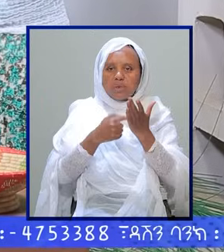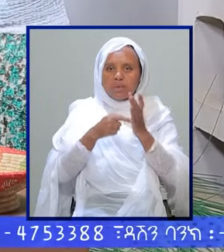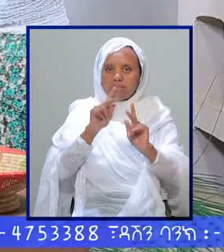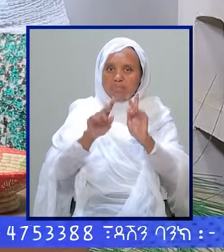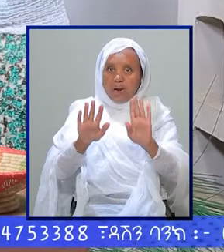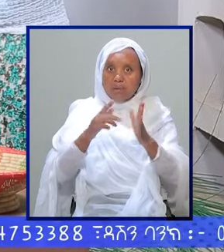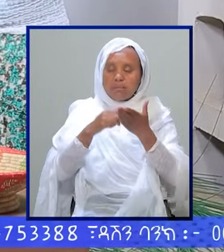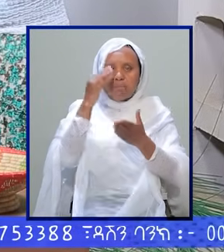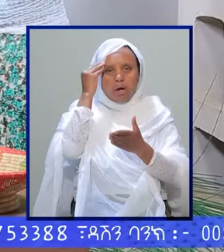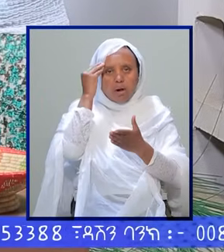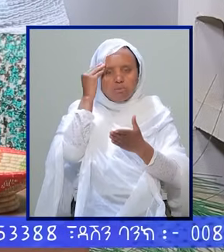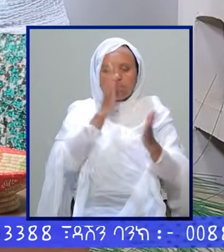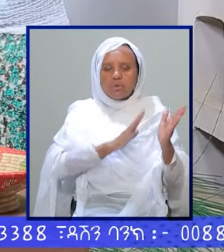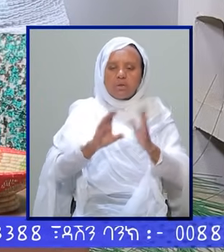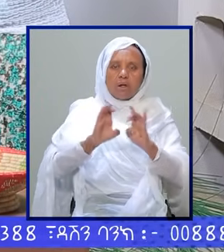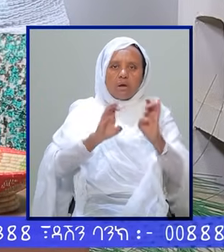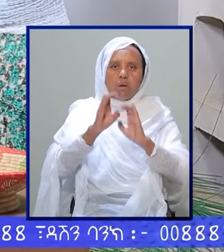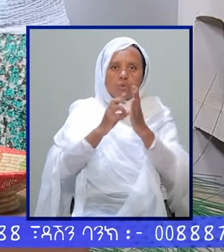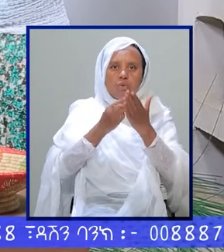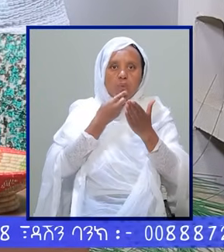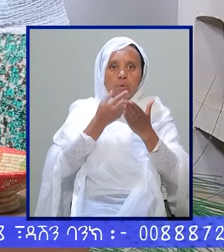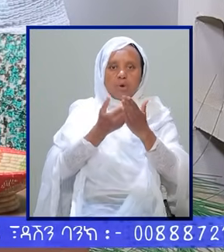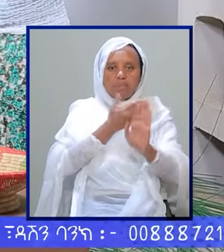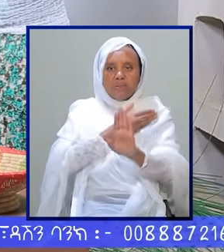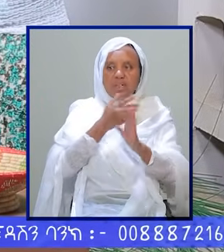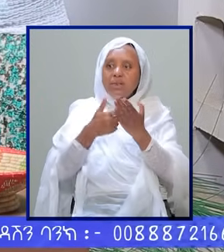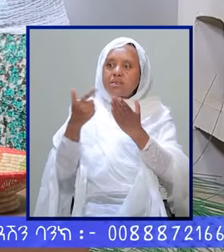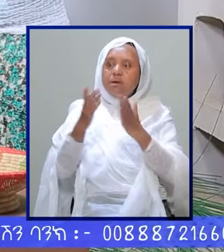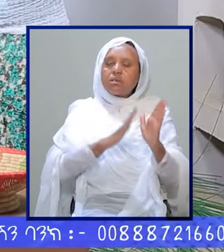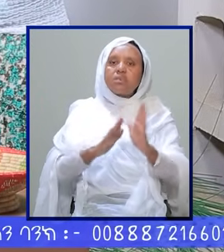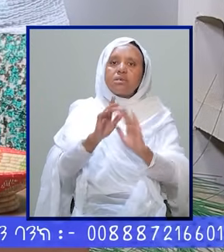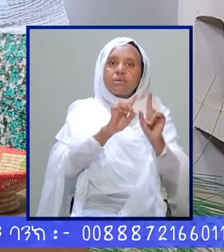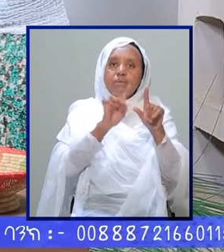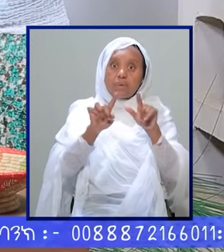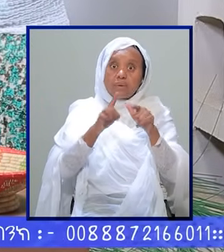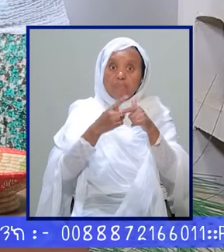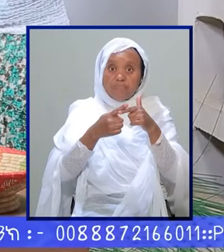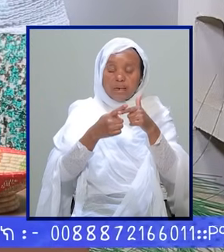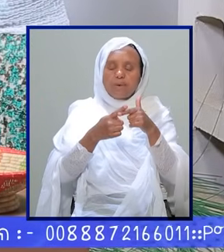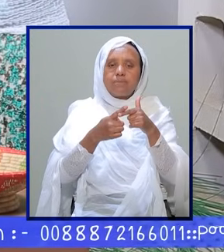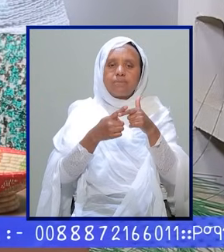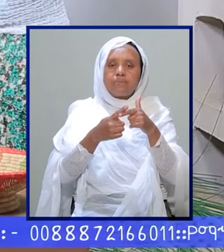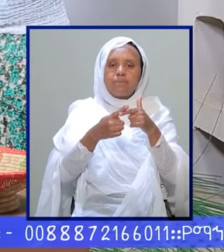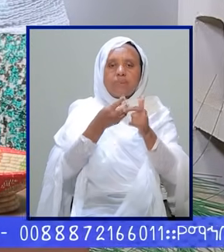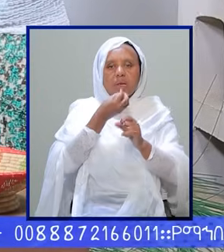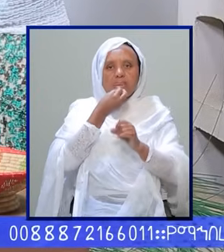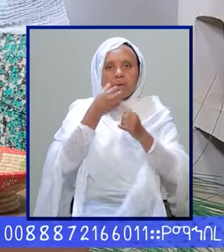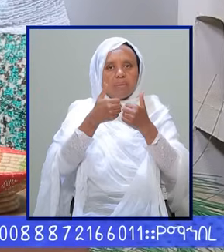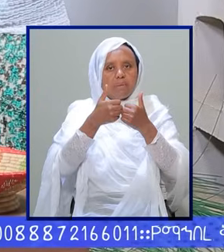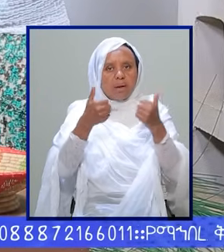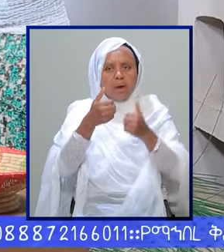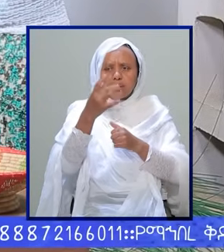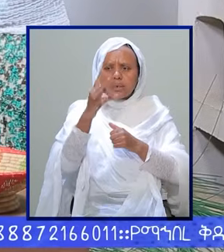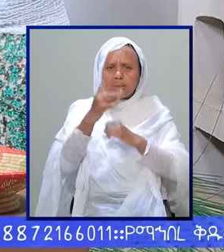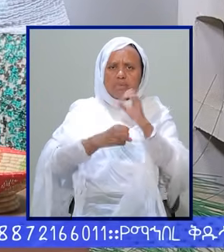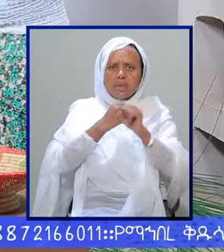ምእመናን ይማራሉ፣ ዝግጅት ያደርጋሉ ከመቁረብ በፊት። እነዛ ዝግጅቶች እንግዲህ ከምግብ መራቅ ነው።